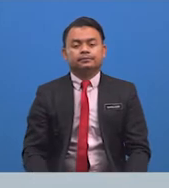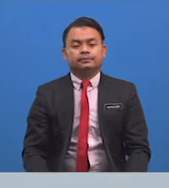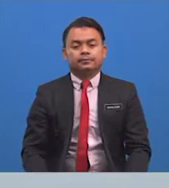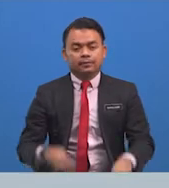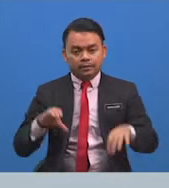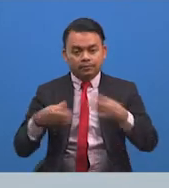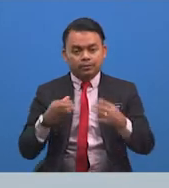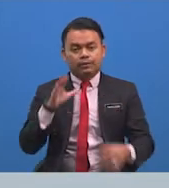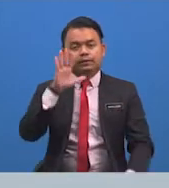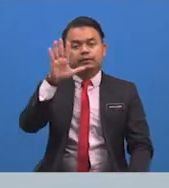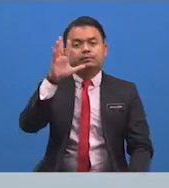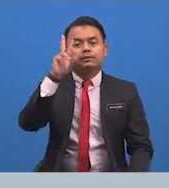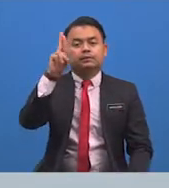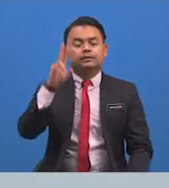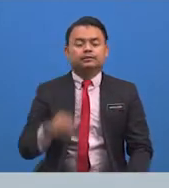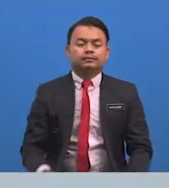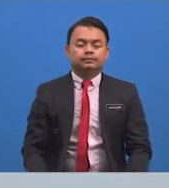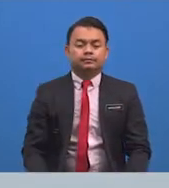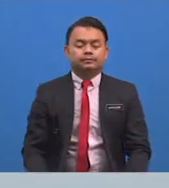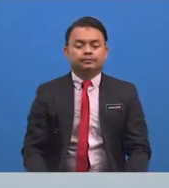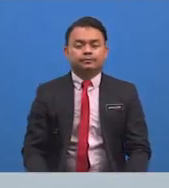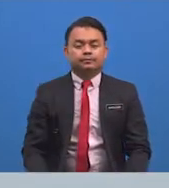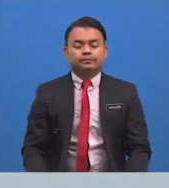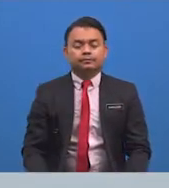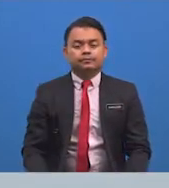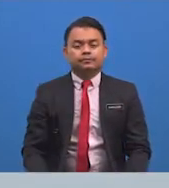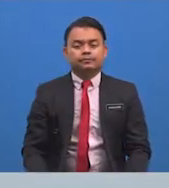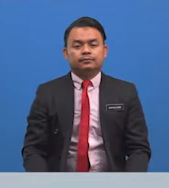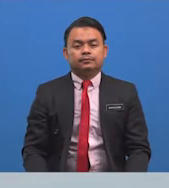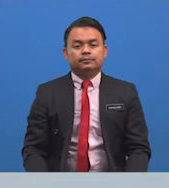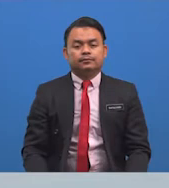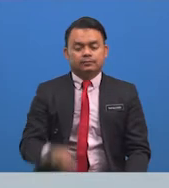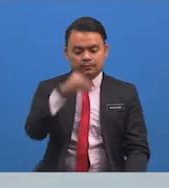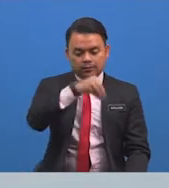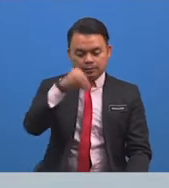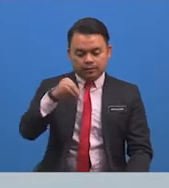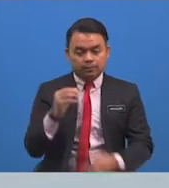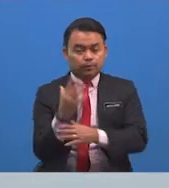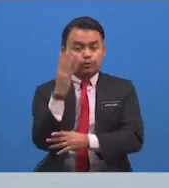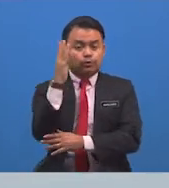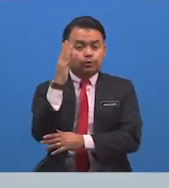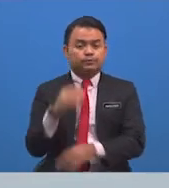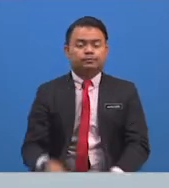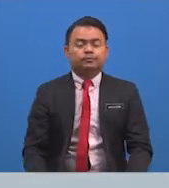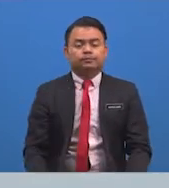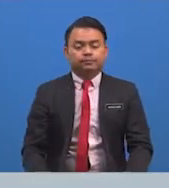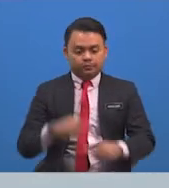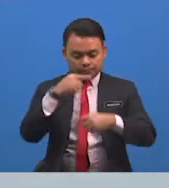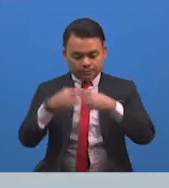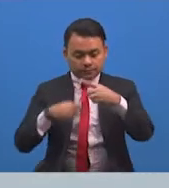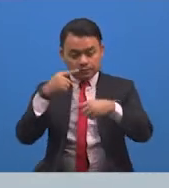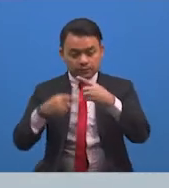mengamalkan amalan 5R seperti menanam pokok, amalan kitar